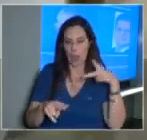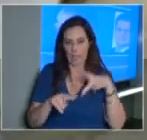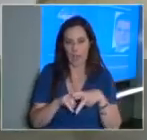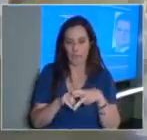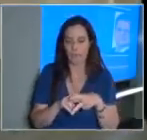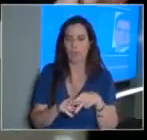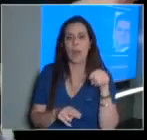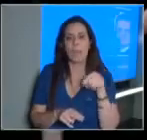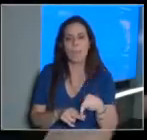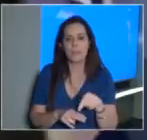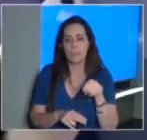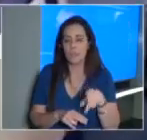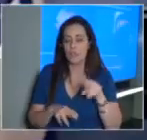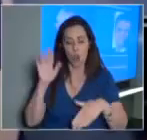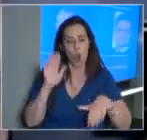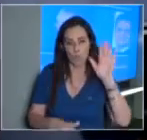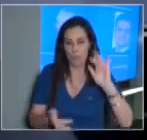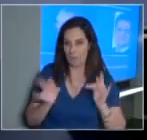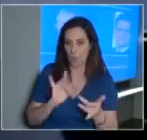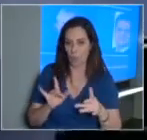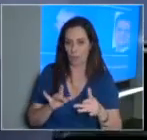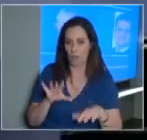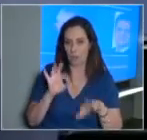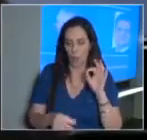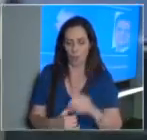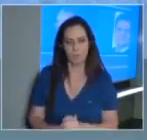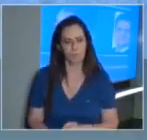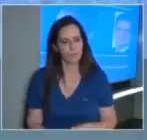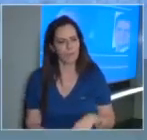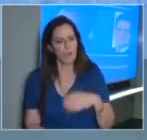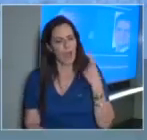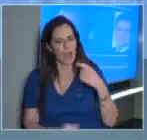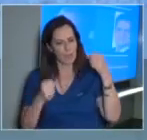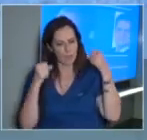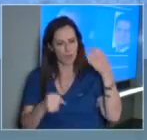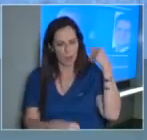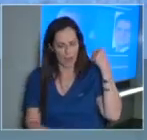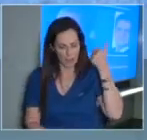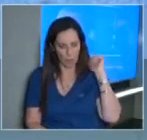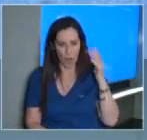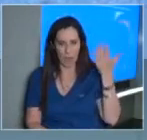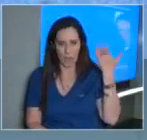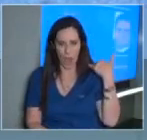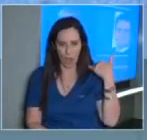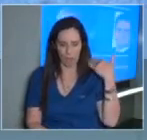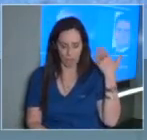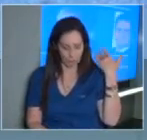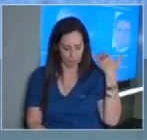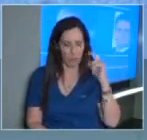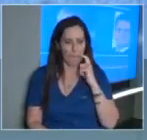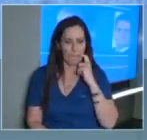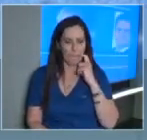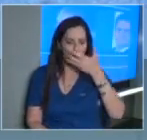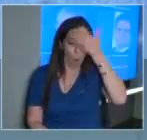להתערב. בזה יש רוב, בניגוד לתוצאות הבחירות. אחד מהמפגינים שהיה שם אתמול היה ראש הממשלה לשעבר